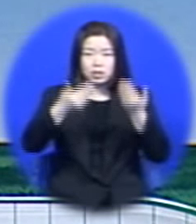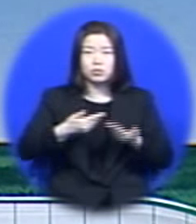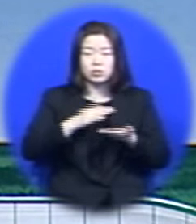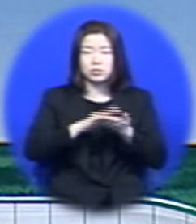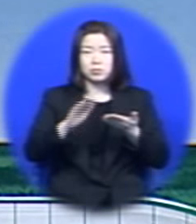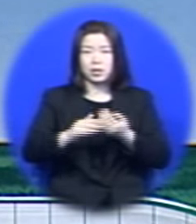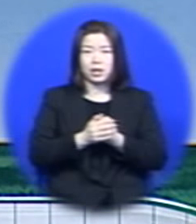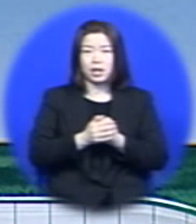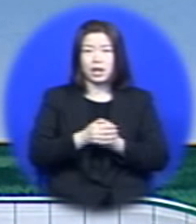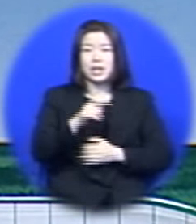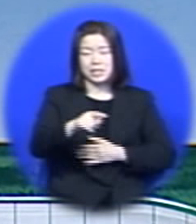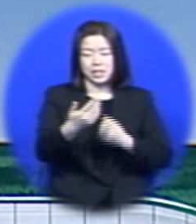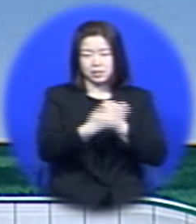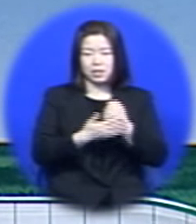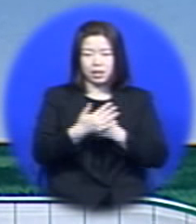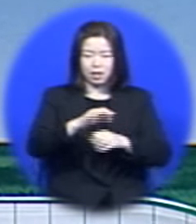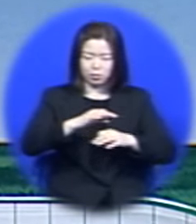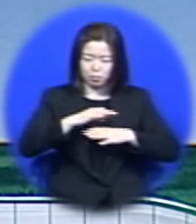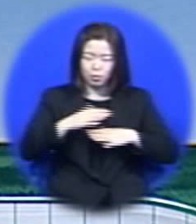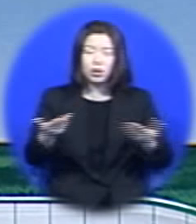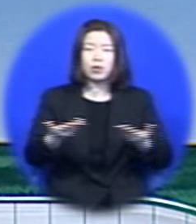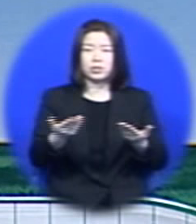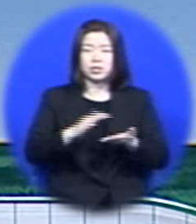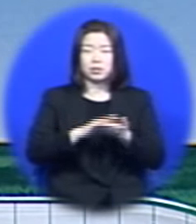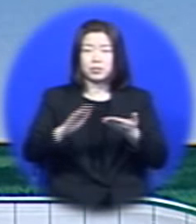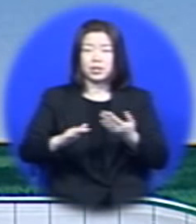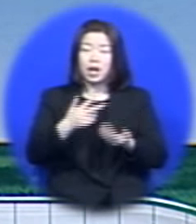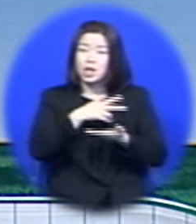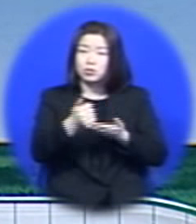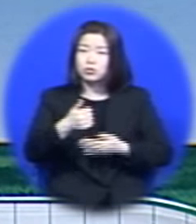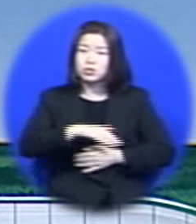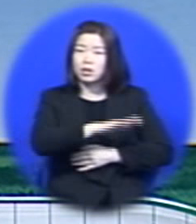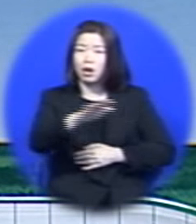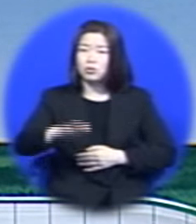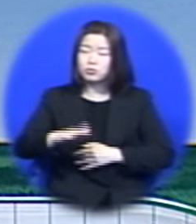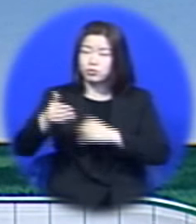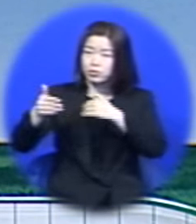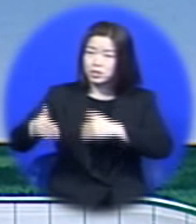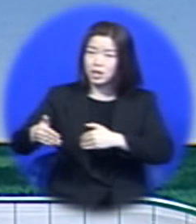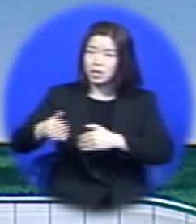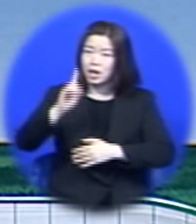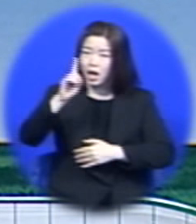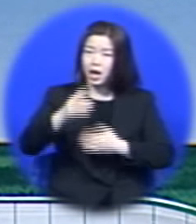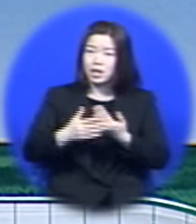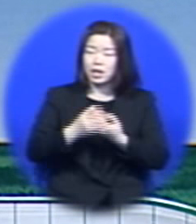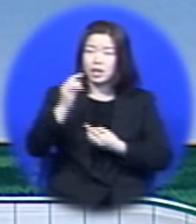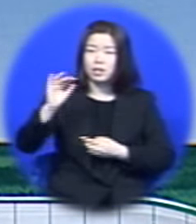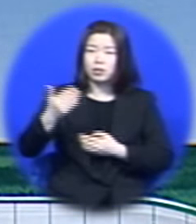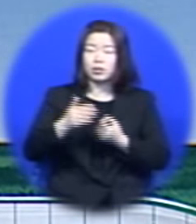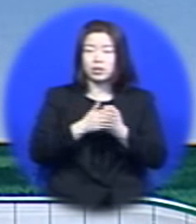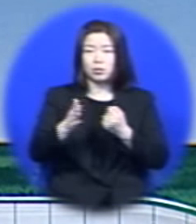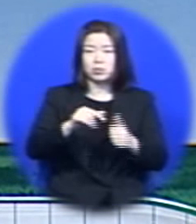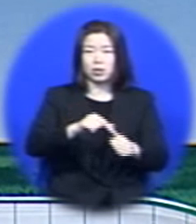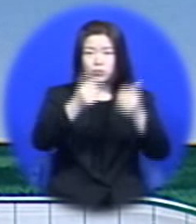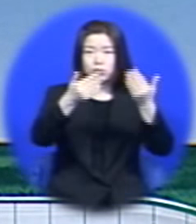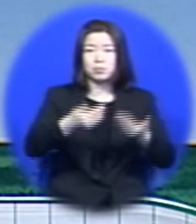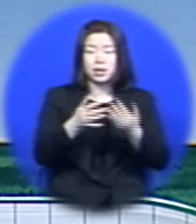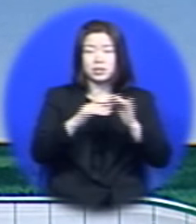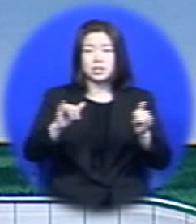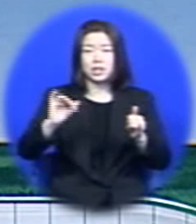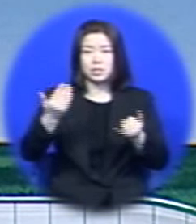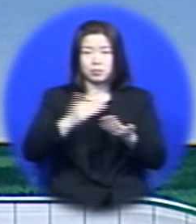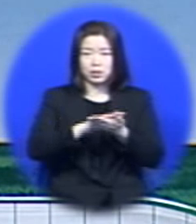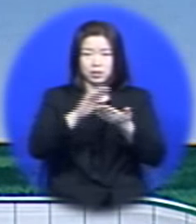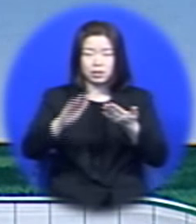확인하잖아요. 이 은혜가 놀라운 거예요. 주님과 우리 사이가 하나가 되었기 때문에 우리는 구원받은 자인 겁니다.